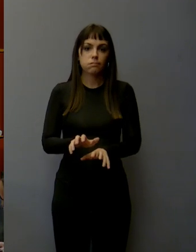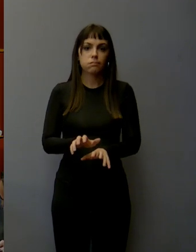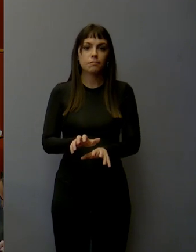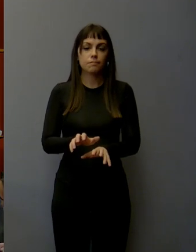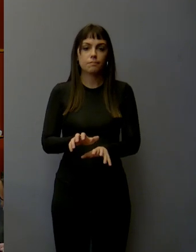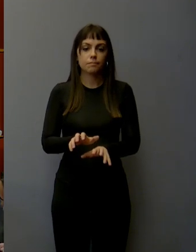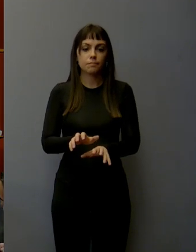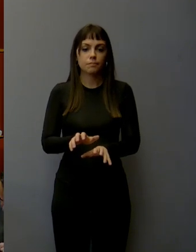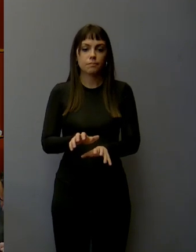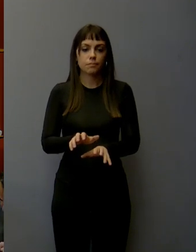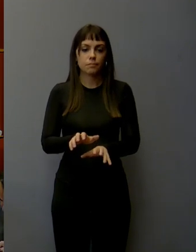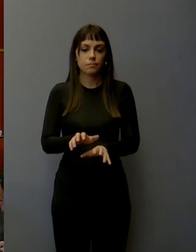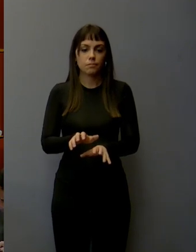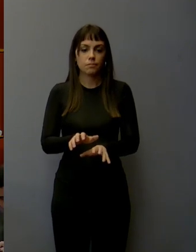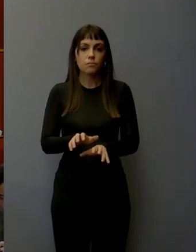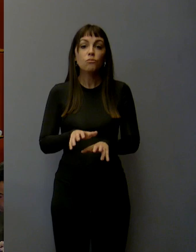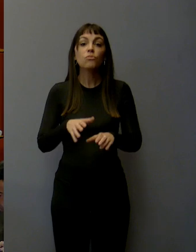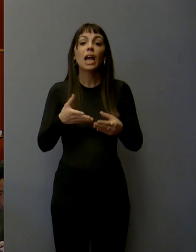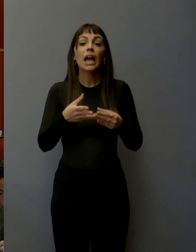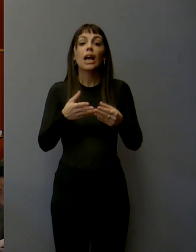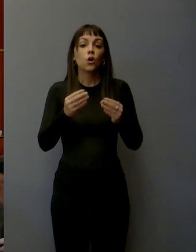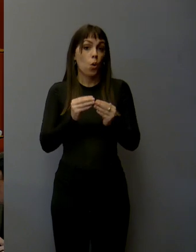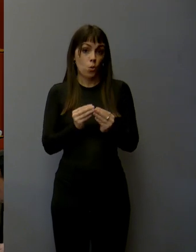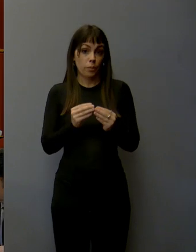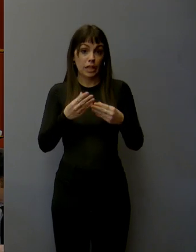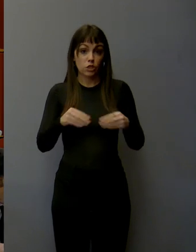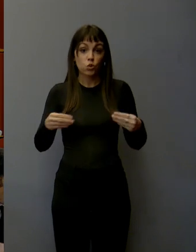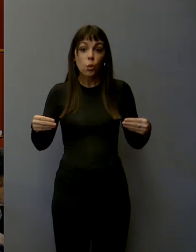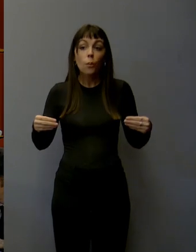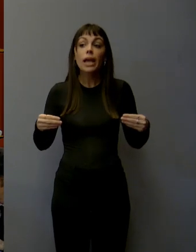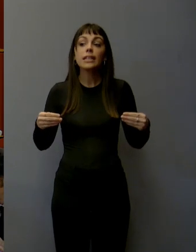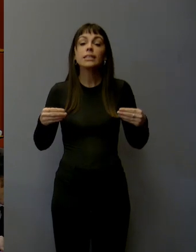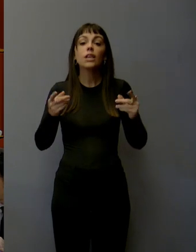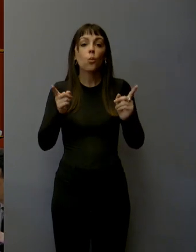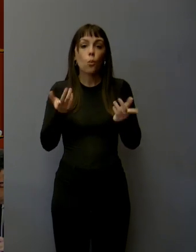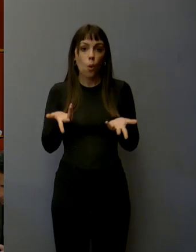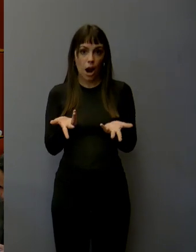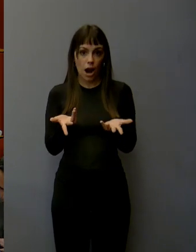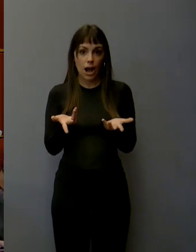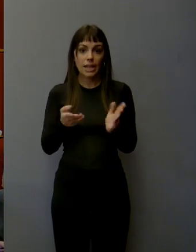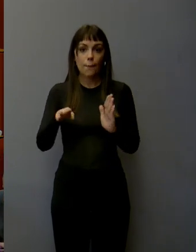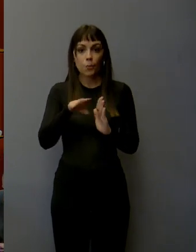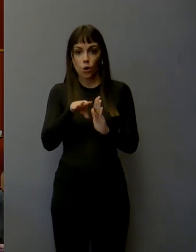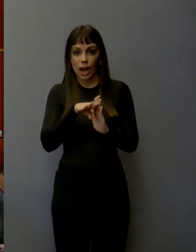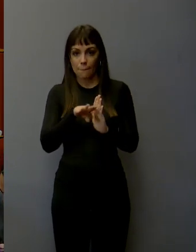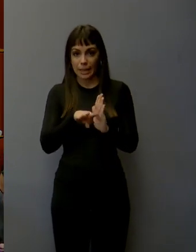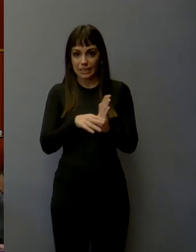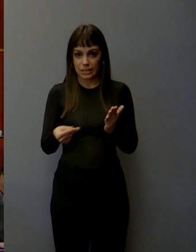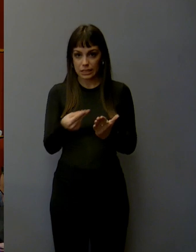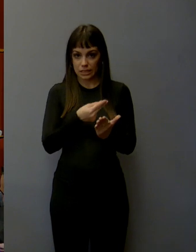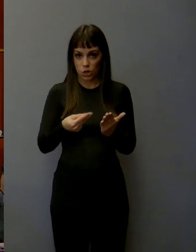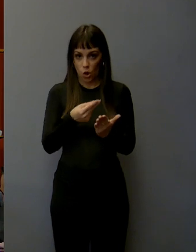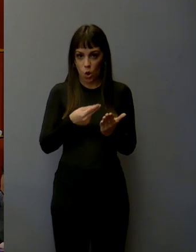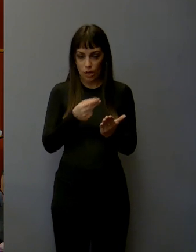Questi aumenti e gli strumenti necessari sono iniziare a fare programmazione in questo comune sindaco Manca completamente la